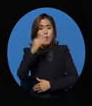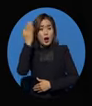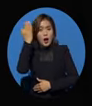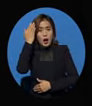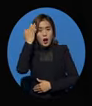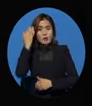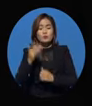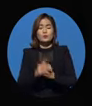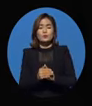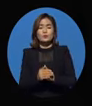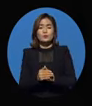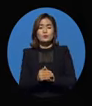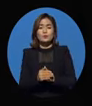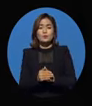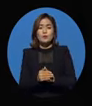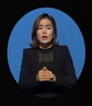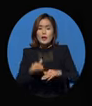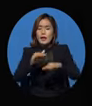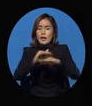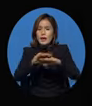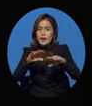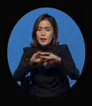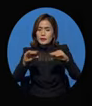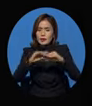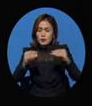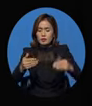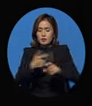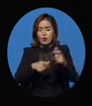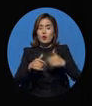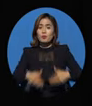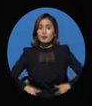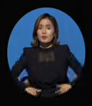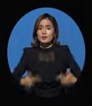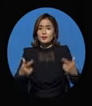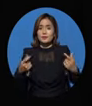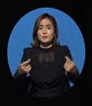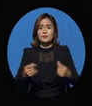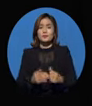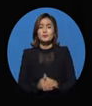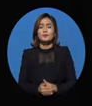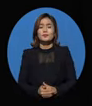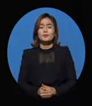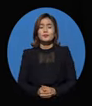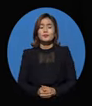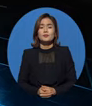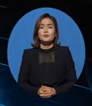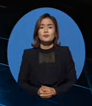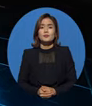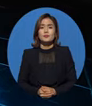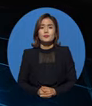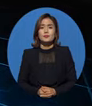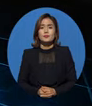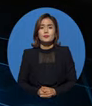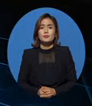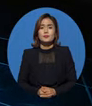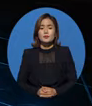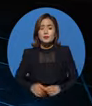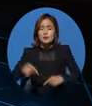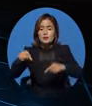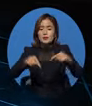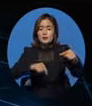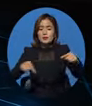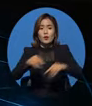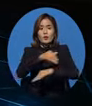해석의 자유를 제한하는 않는 범위에서 돈과 시켜야 된다 이렇게 저는 생각합니다 감사합니다 4 정책학